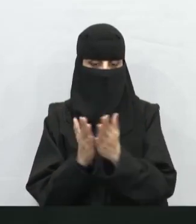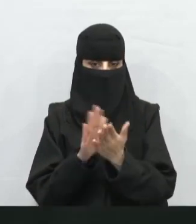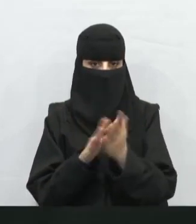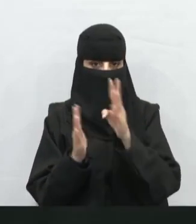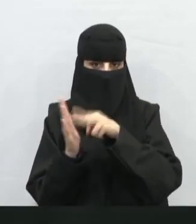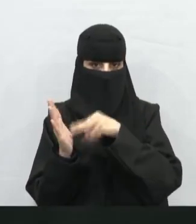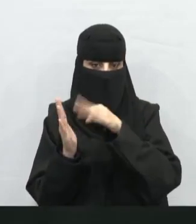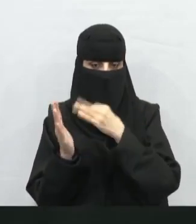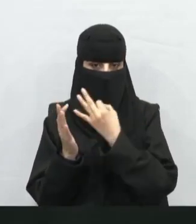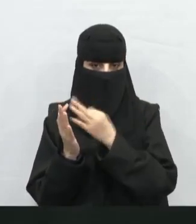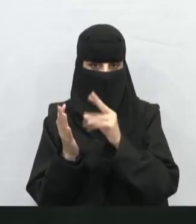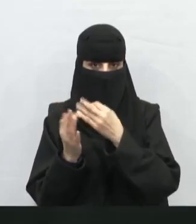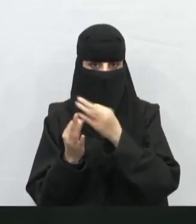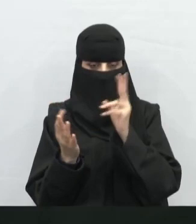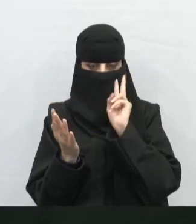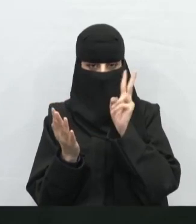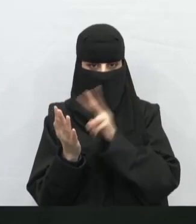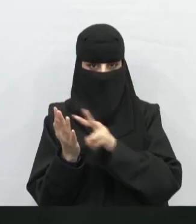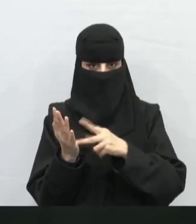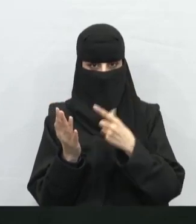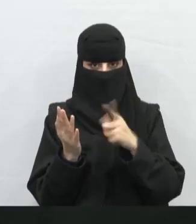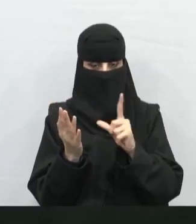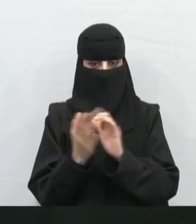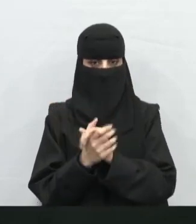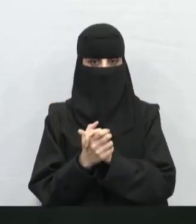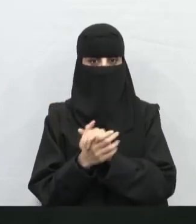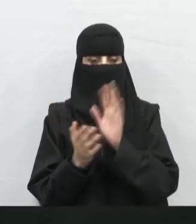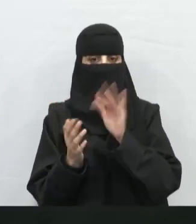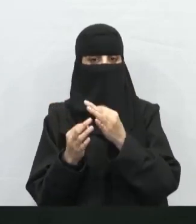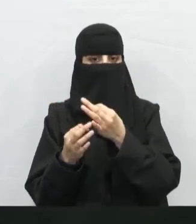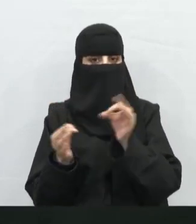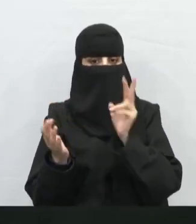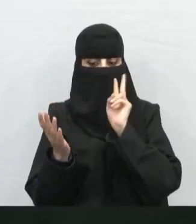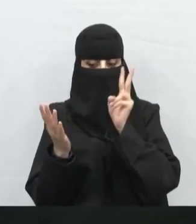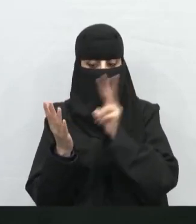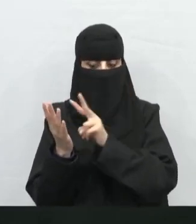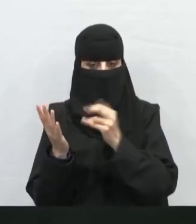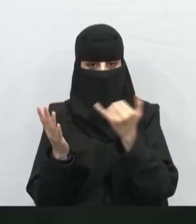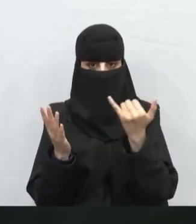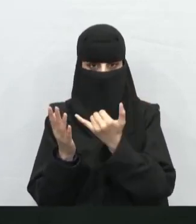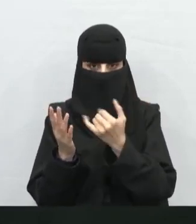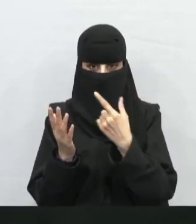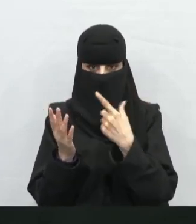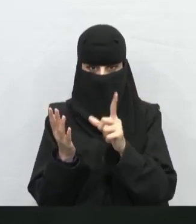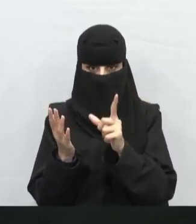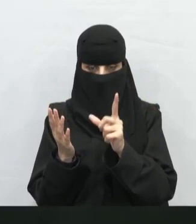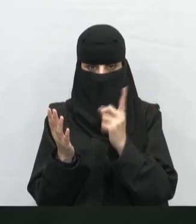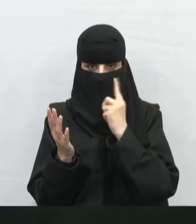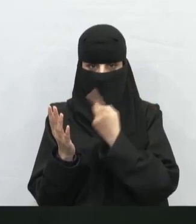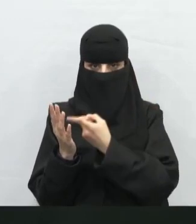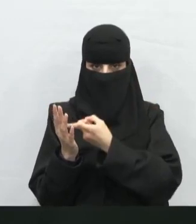ايضا قراتم شيئا مهما وتعرفتم على شيء مهم